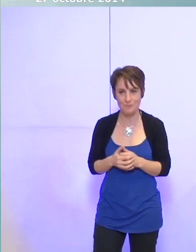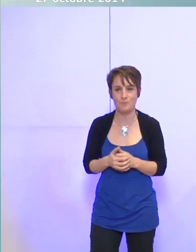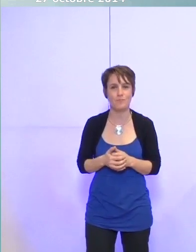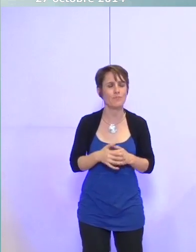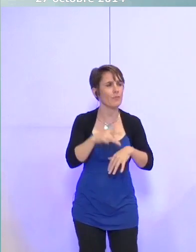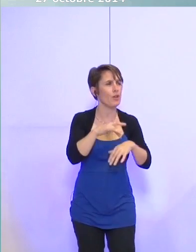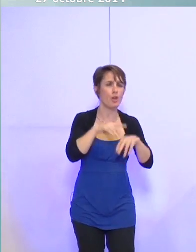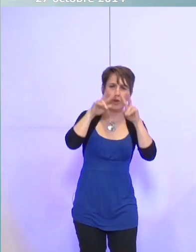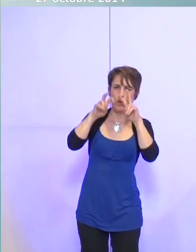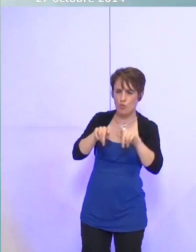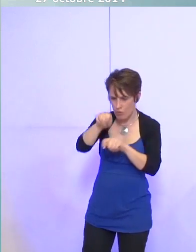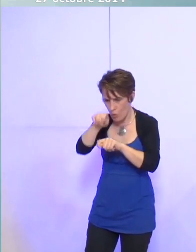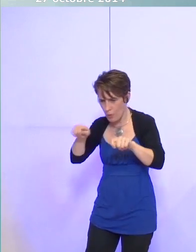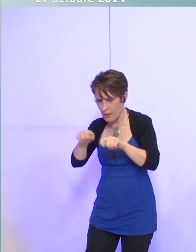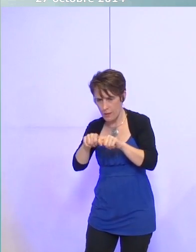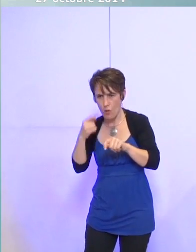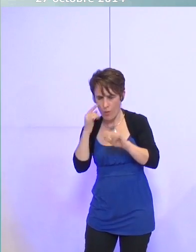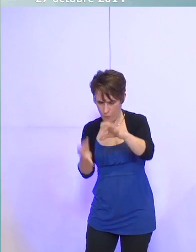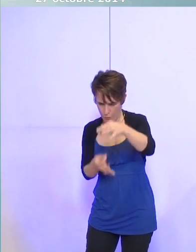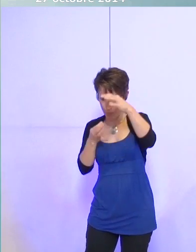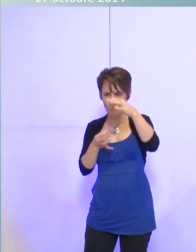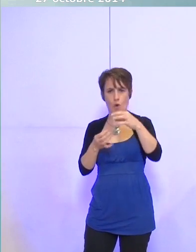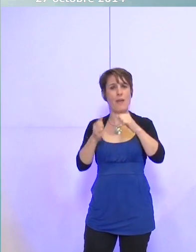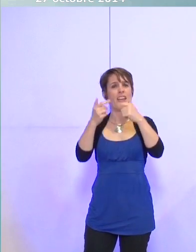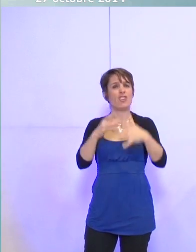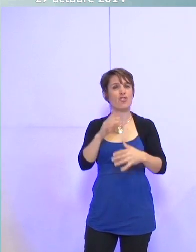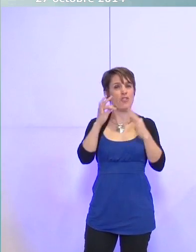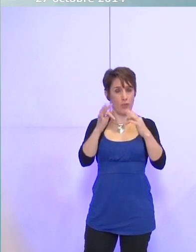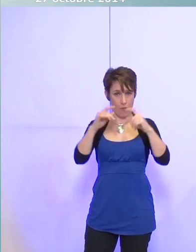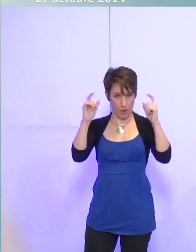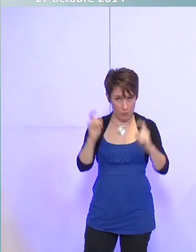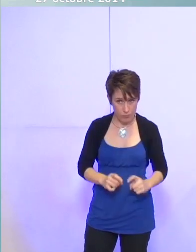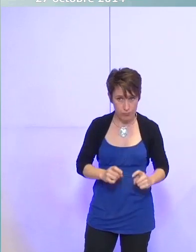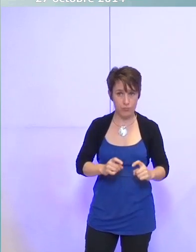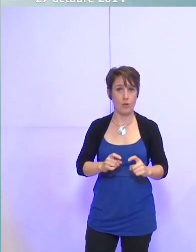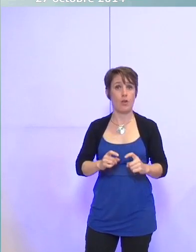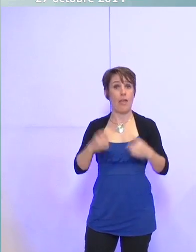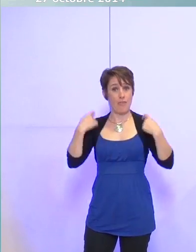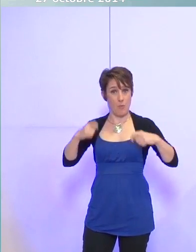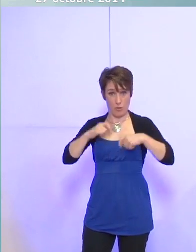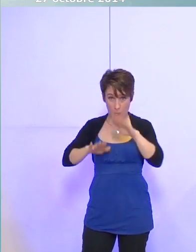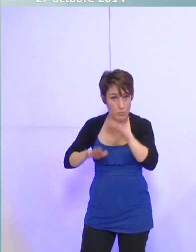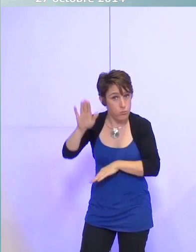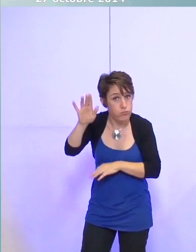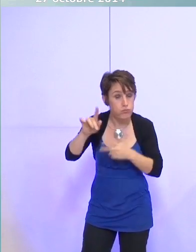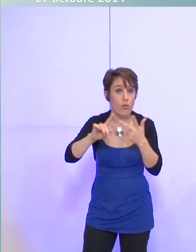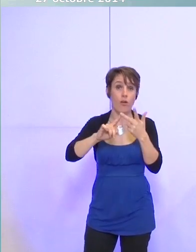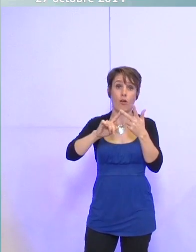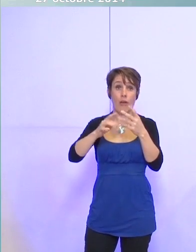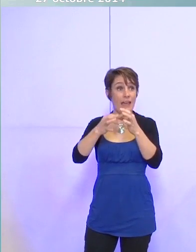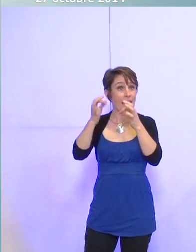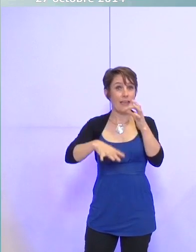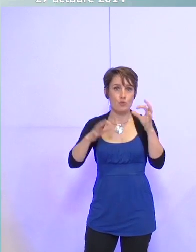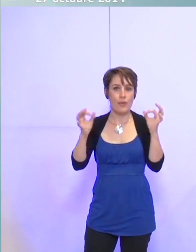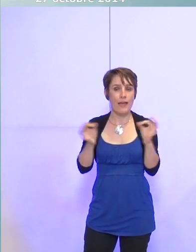diminution significative du chiffre d'affaires, un niveau de charge en constante progression, un résultat exceptionnel